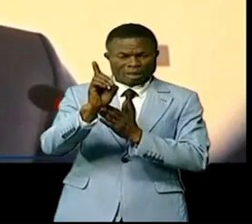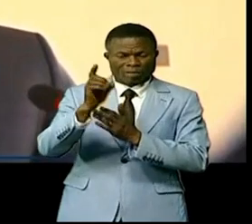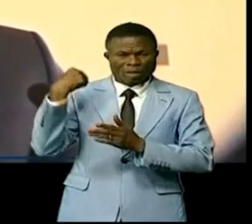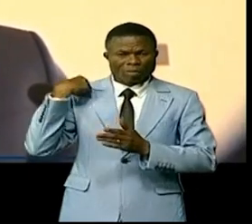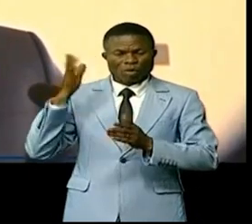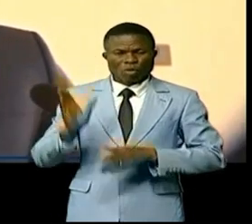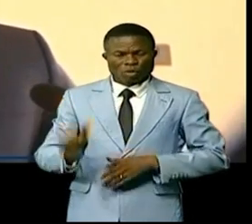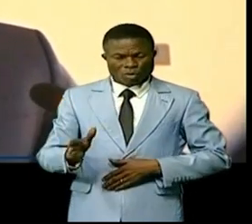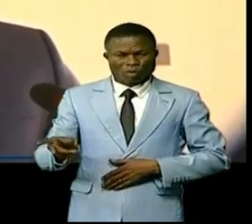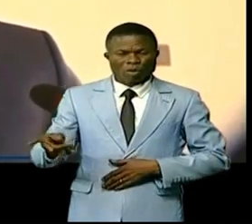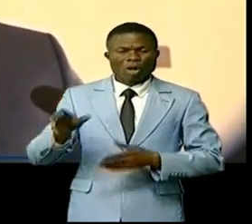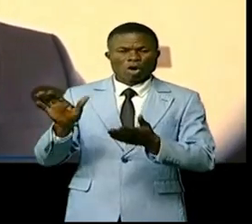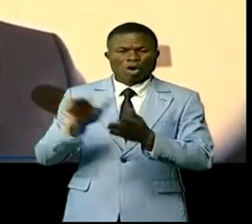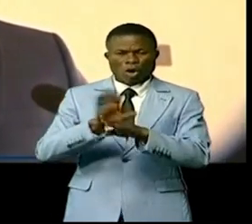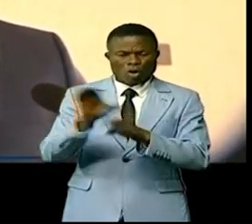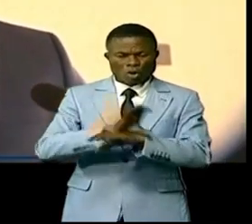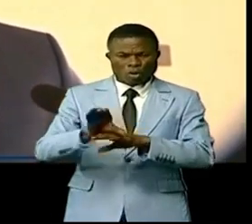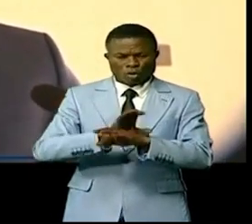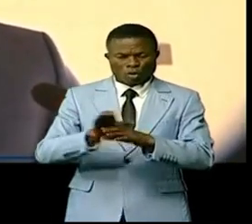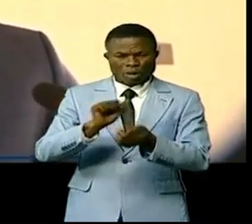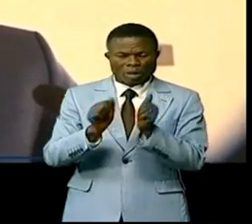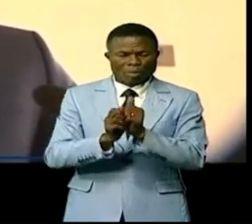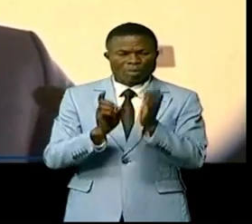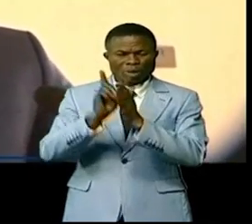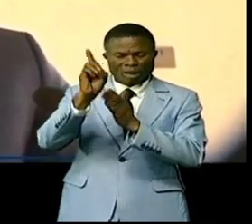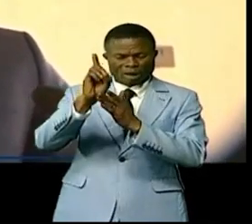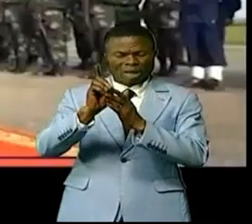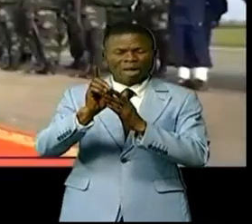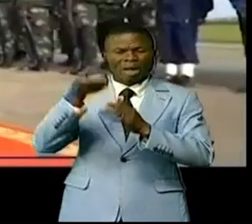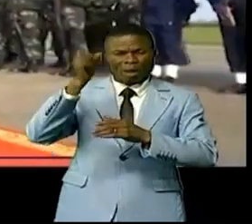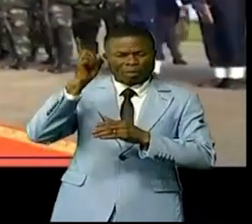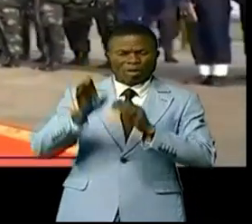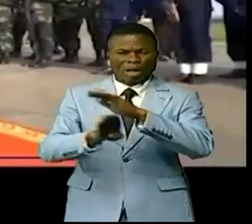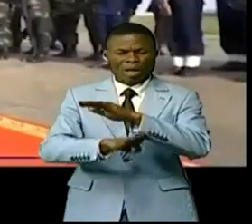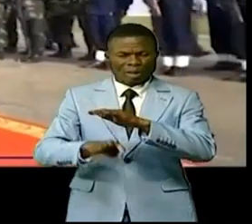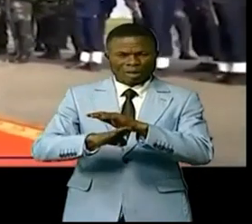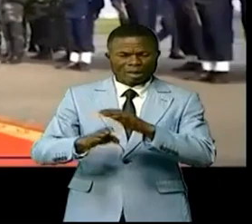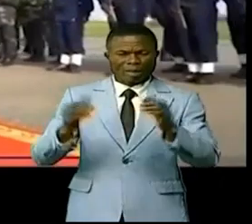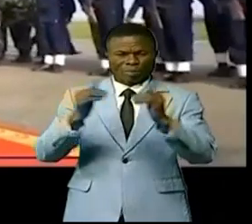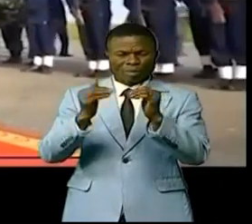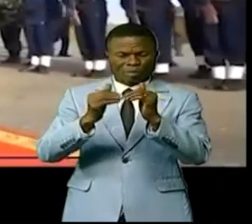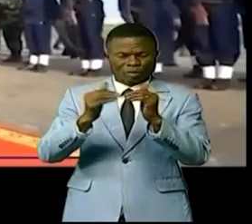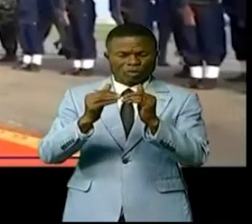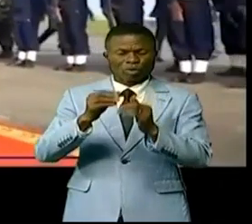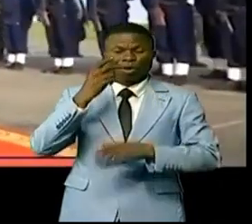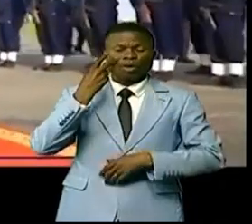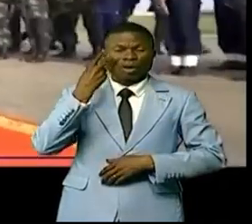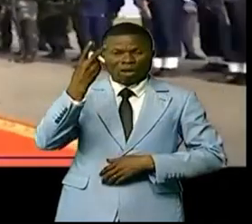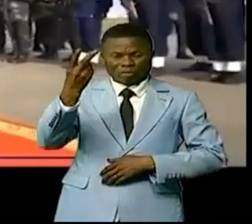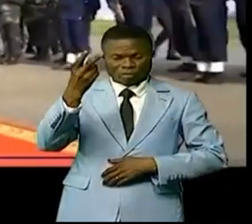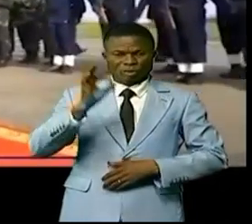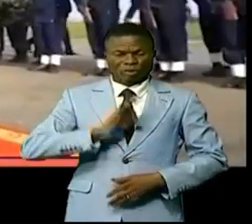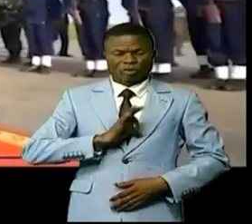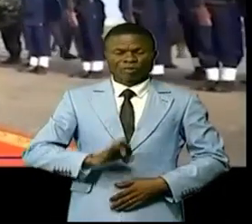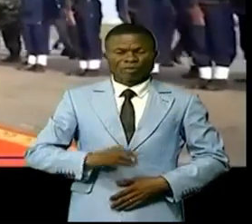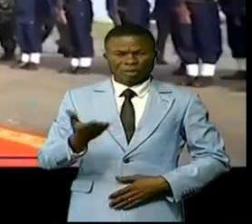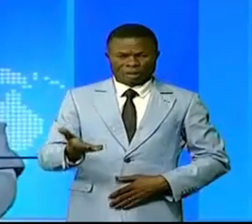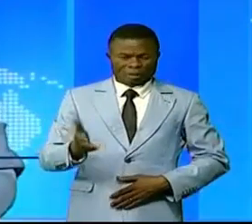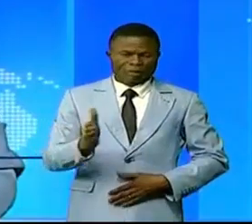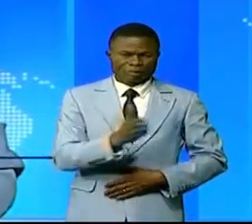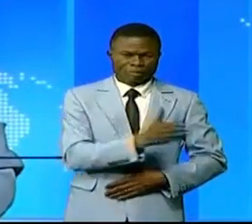gouvernant préoccupé par la promotion du développement à la base, conformément à la vision du chef de l'État Félix-Antoine Tshisekedi.